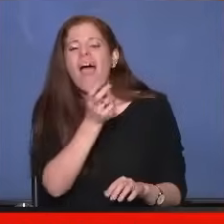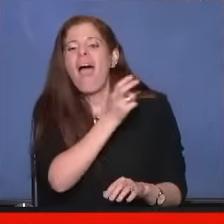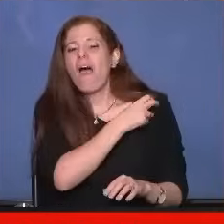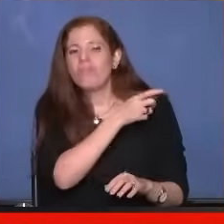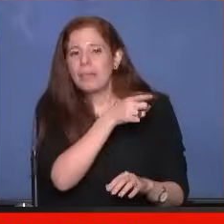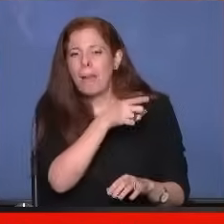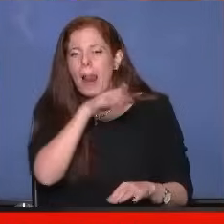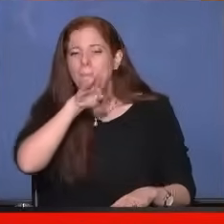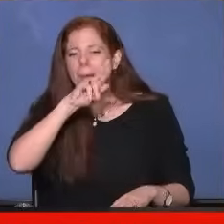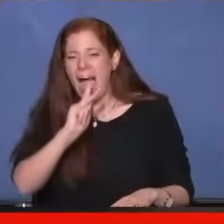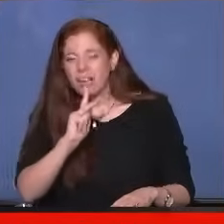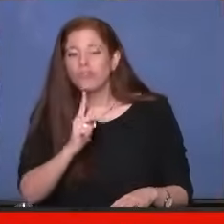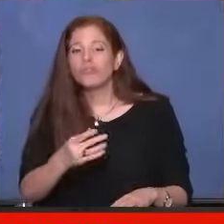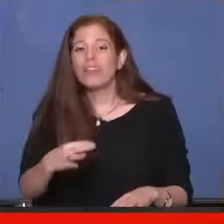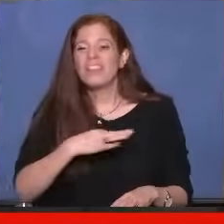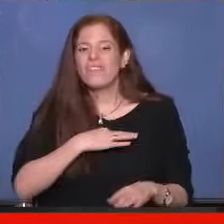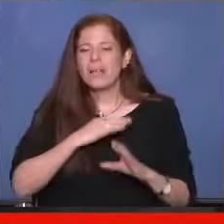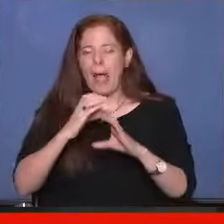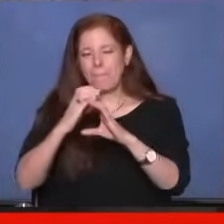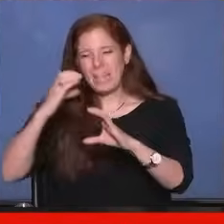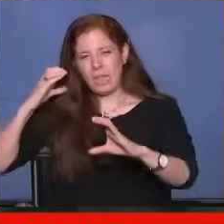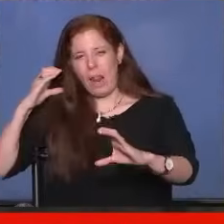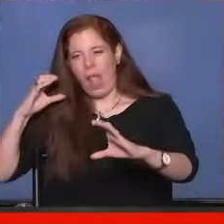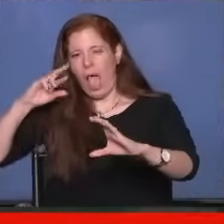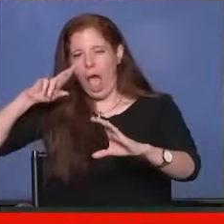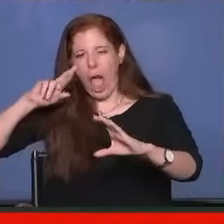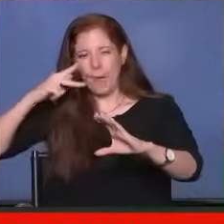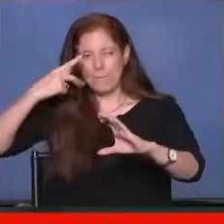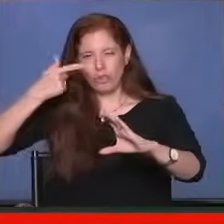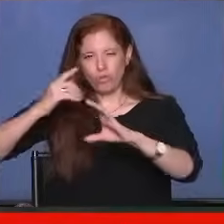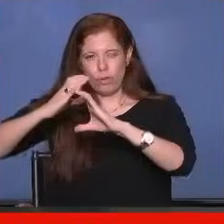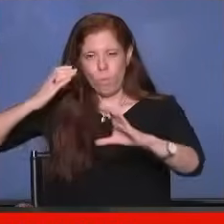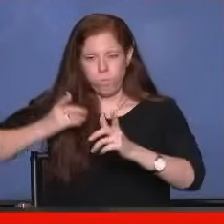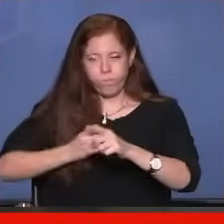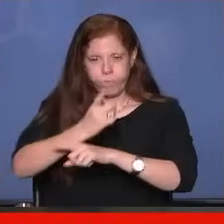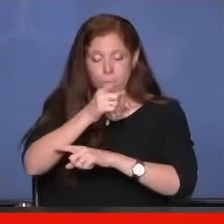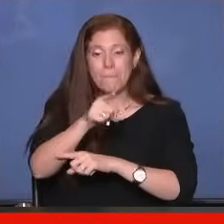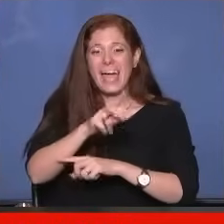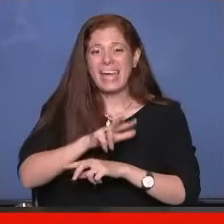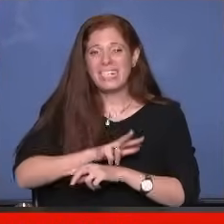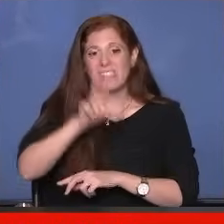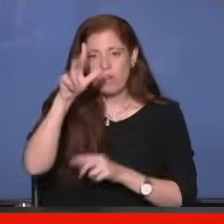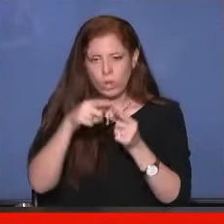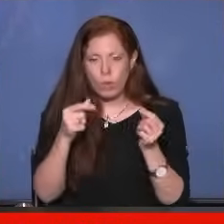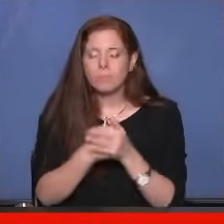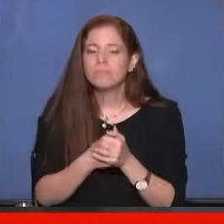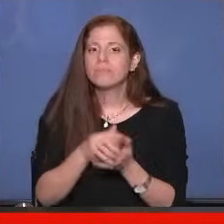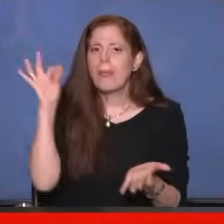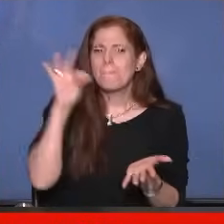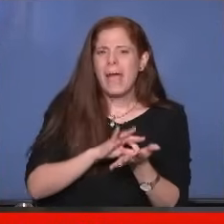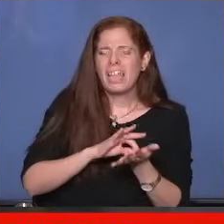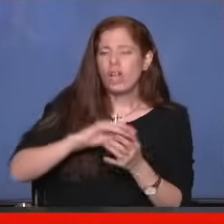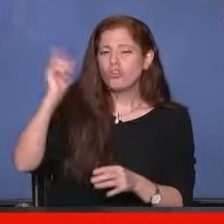ברק, שנפגע מטיל RPG בצפון הרצועה. מהרגע שעלינו שהמסוק עלה לאוויר מהגבול